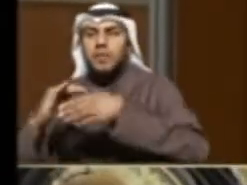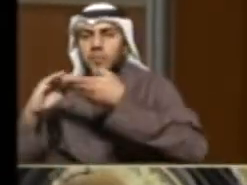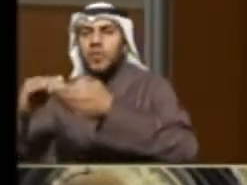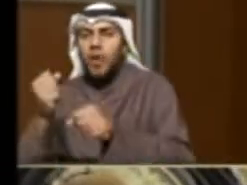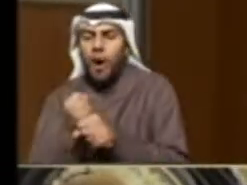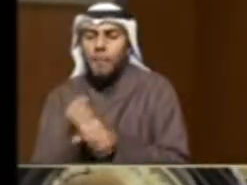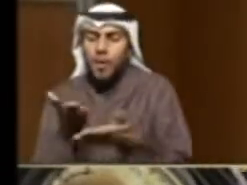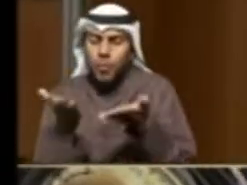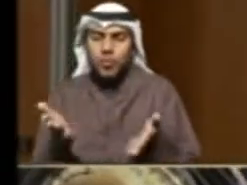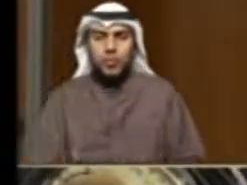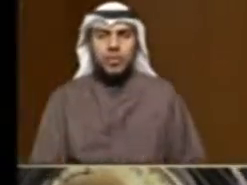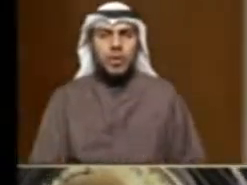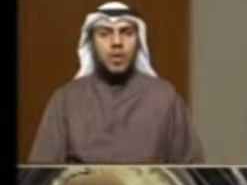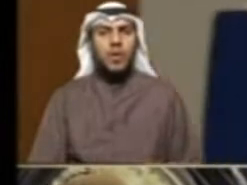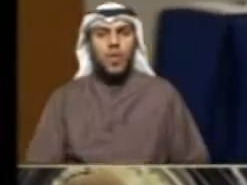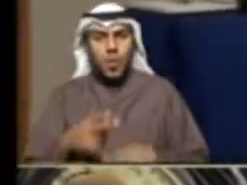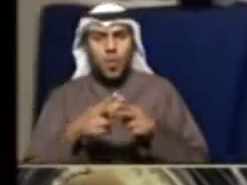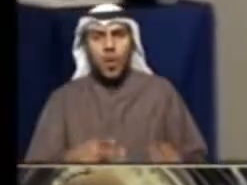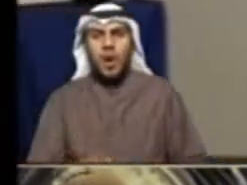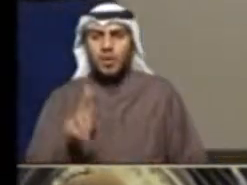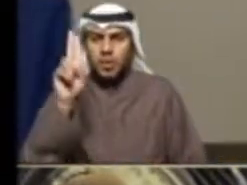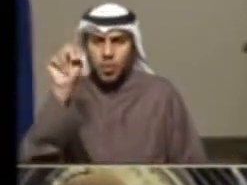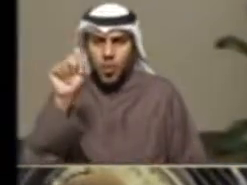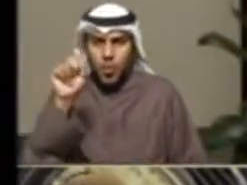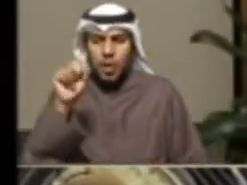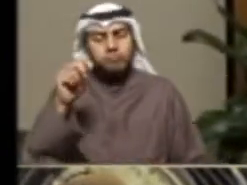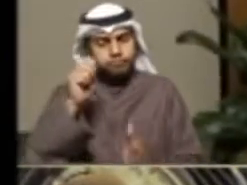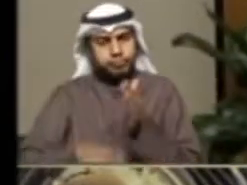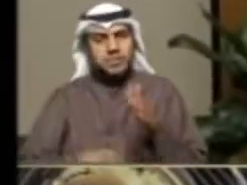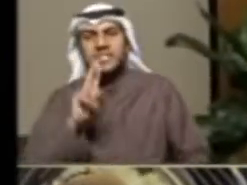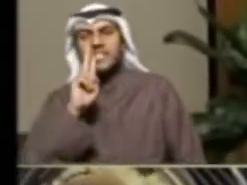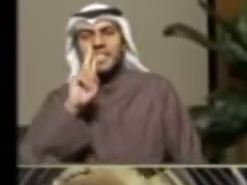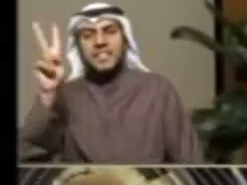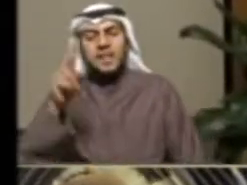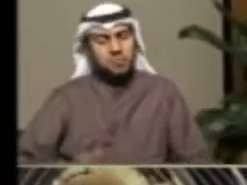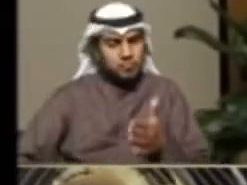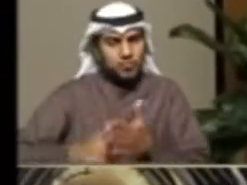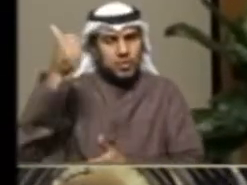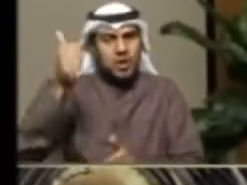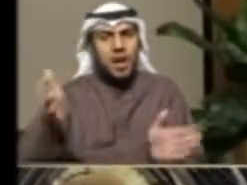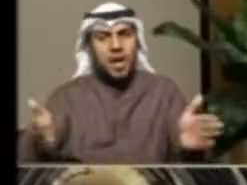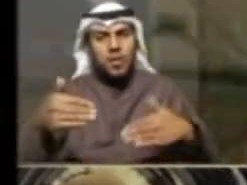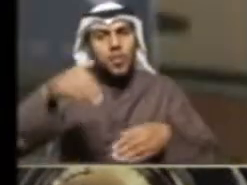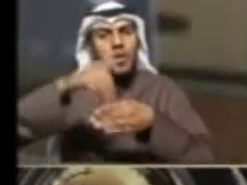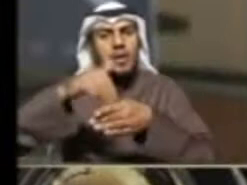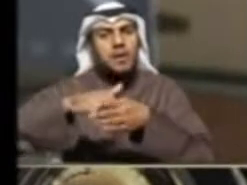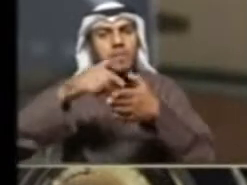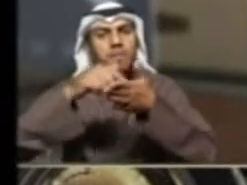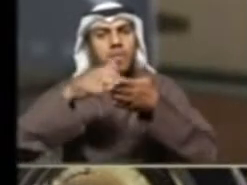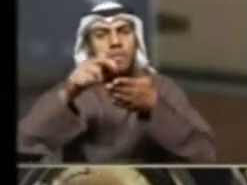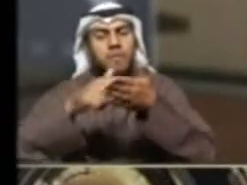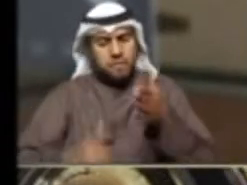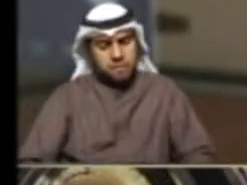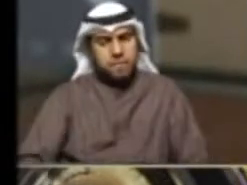دولة الكويت الاستمرارية في النهج والمنهج والذي من خلاله استطاع كسب احترام وثقة العالم.